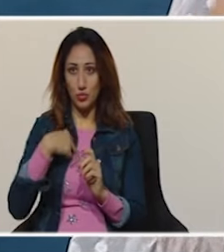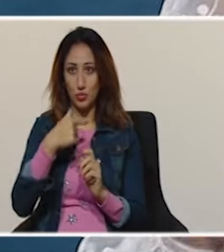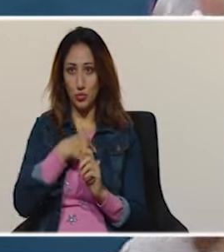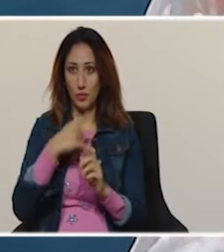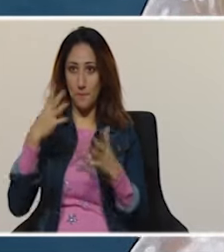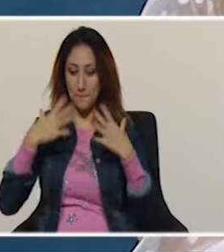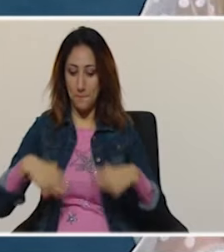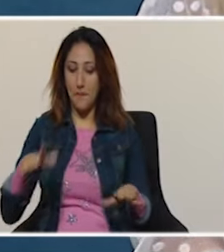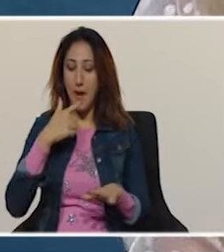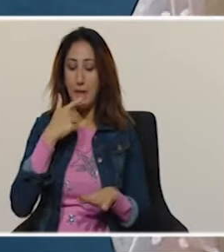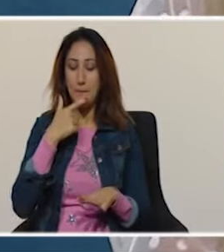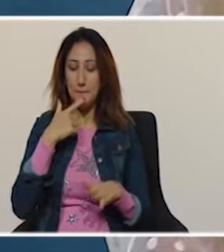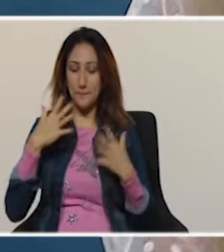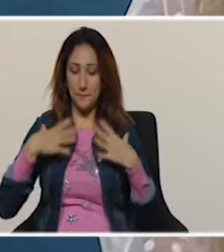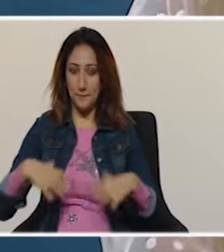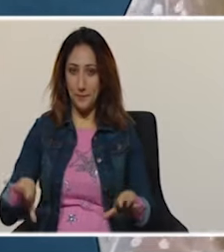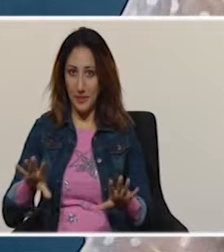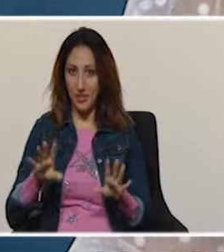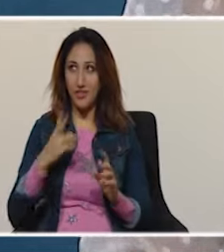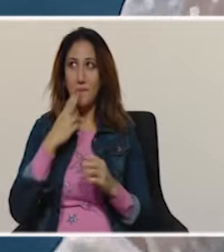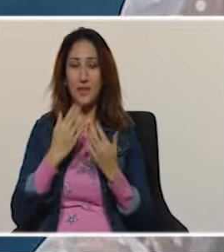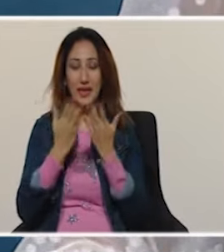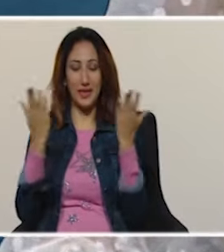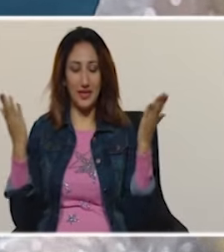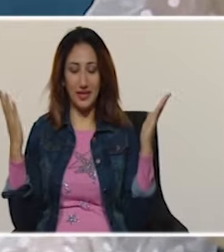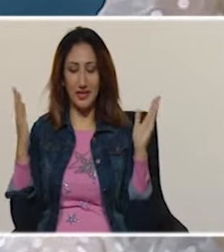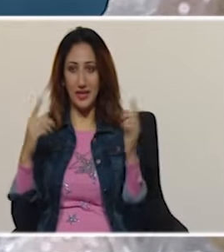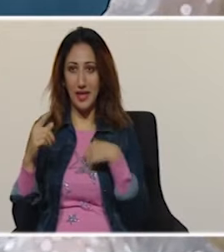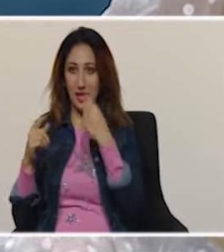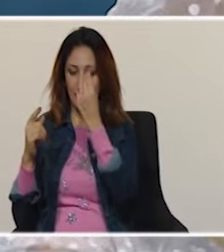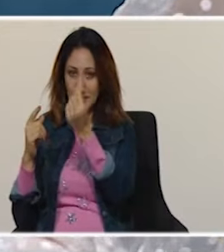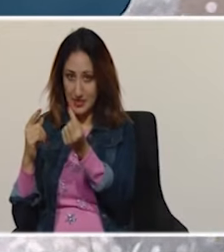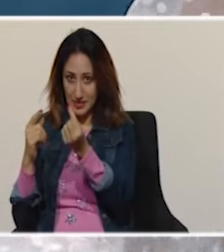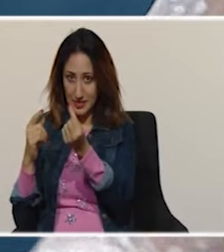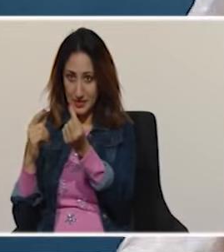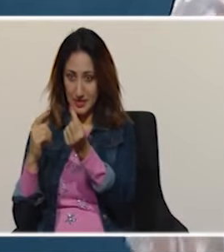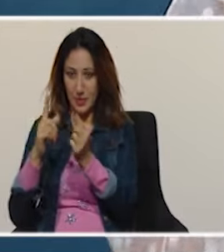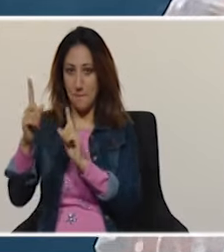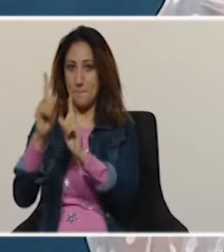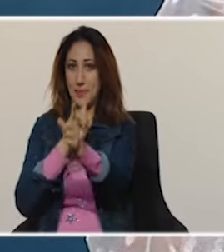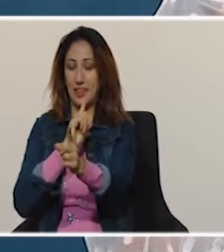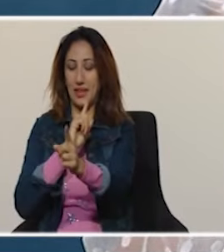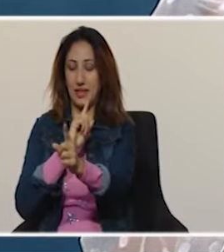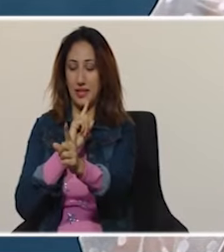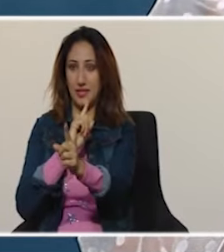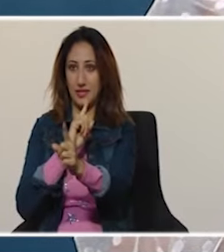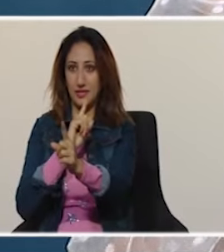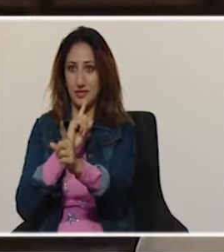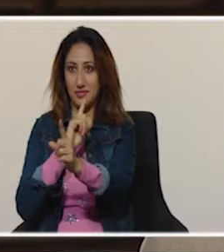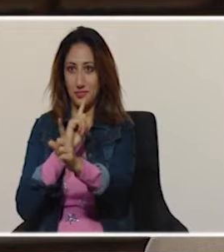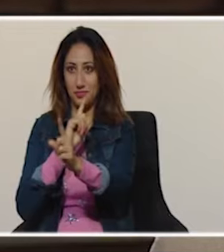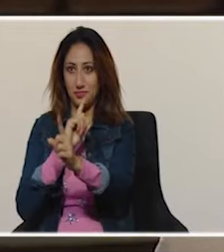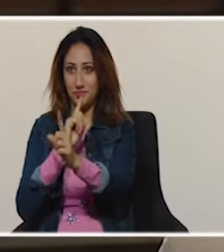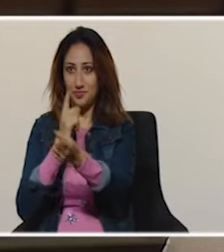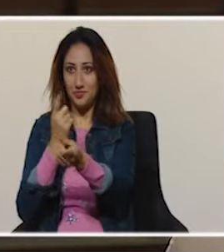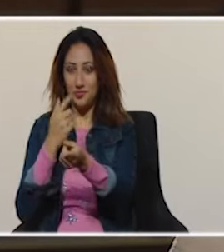لابسة أبيض فأبيض خير اللهم اجعله خير، فأنا حأستأذنك حضرتك، هنبدل. نبدل إيه؟